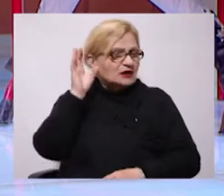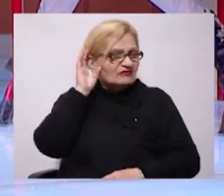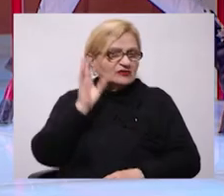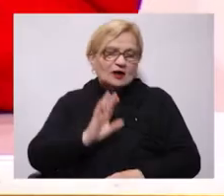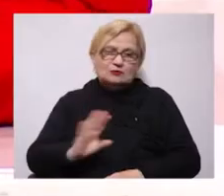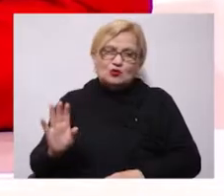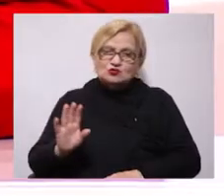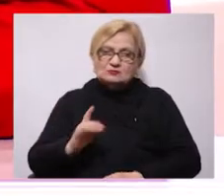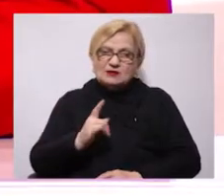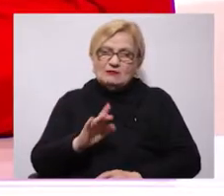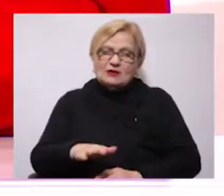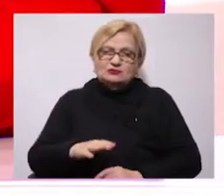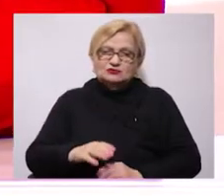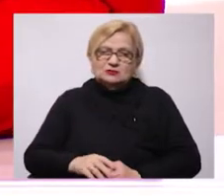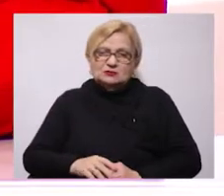მოუსმინა.